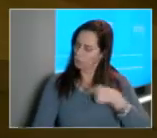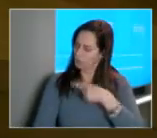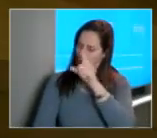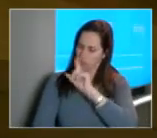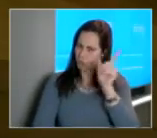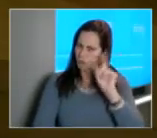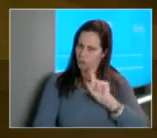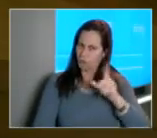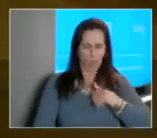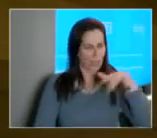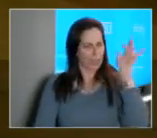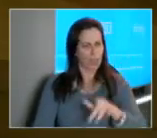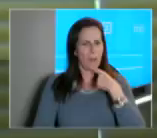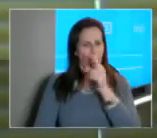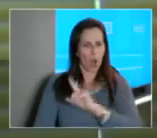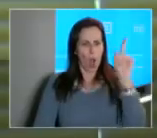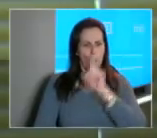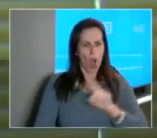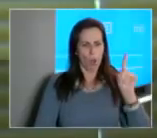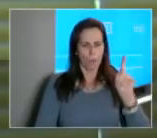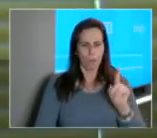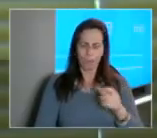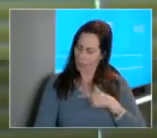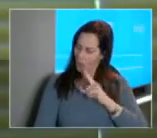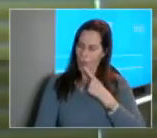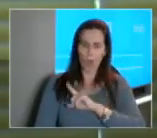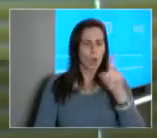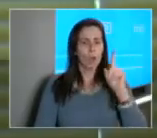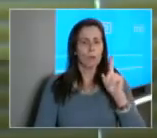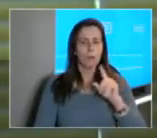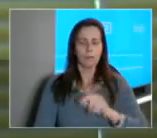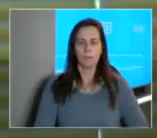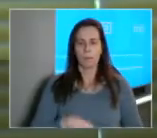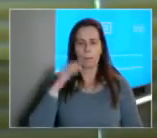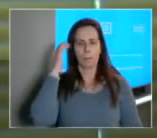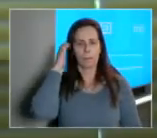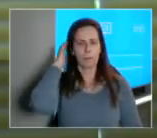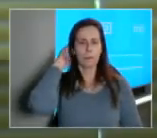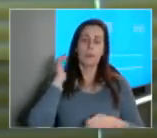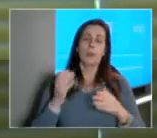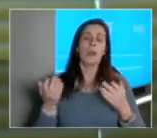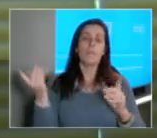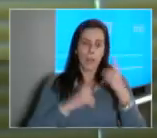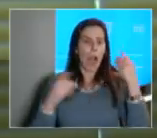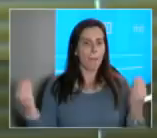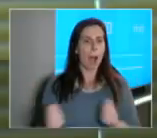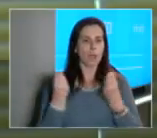עם תיקונים קוסמטיים, התנגדתי. התנגדתי. כל שאר הדברים. והנה קרה